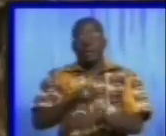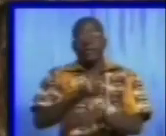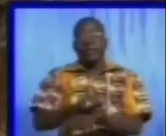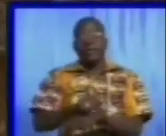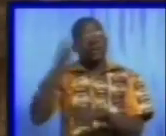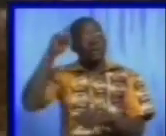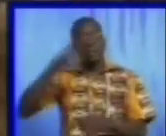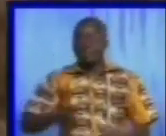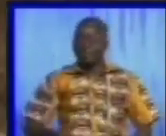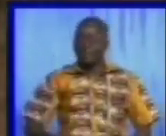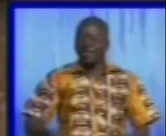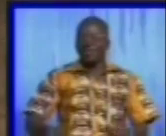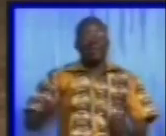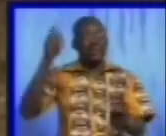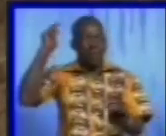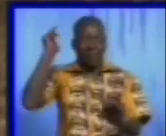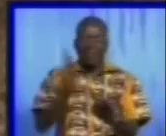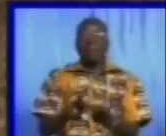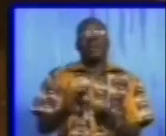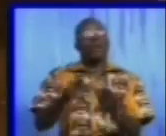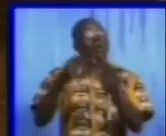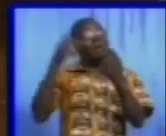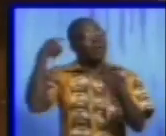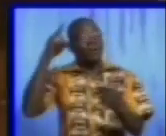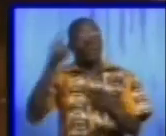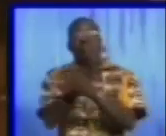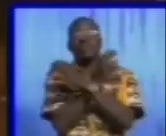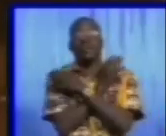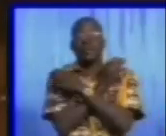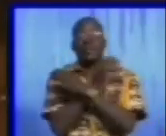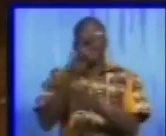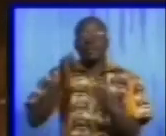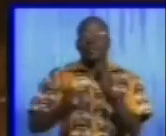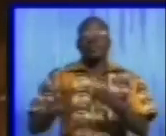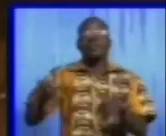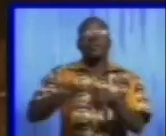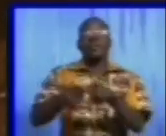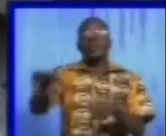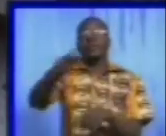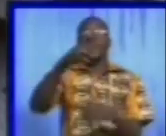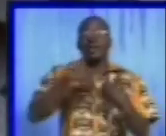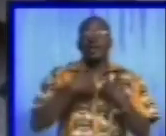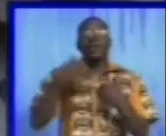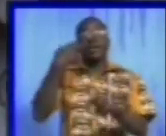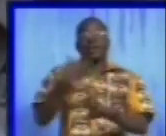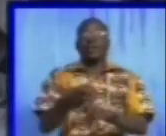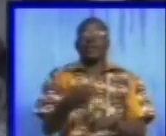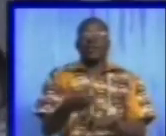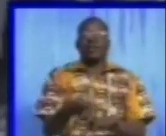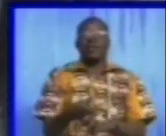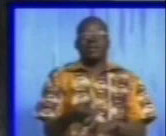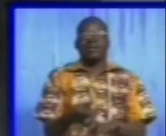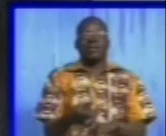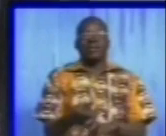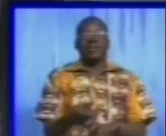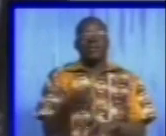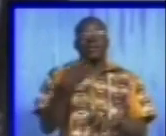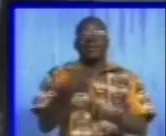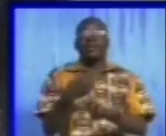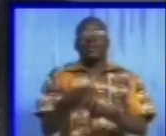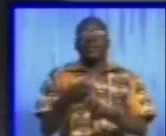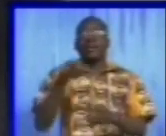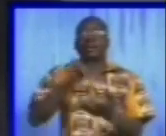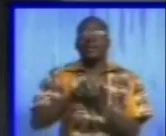une solution adéquate au chômage, même s'il reste confronté à de nombreuses difficultés. Bon, la difficulté, essentiellement, c'est